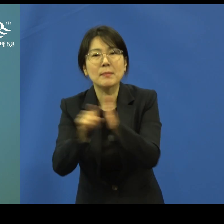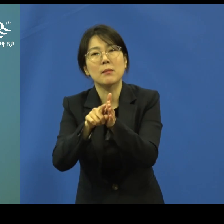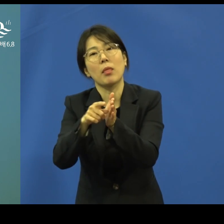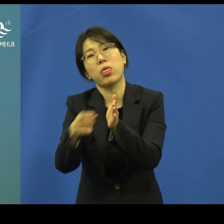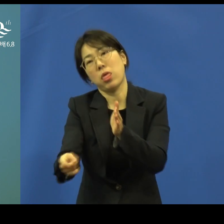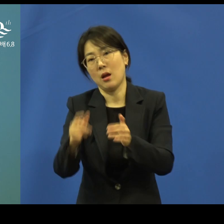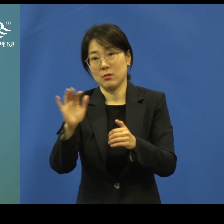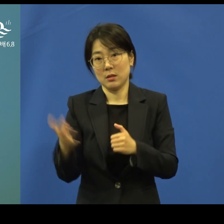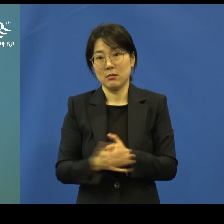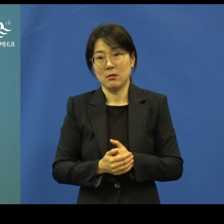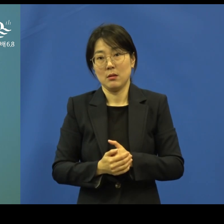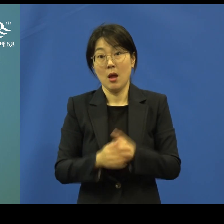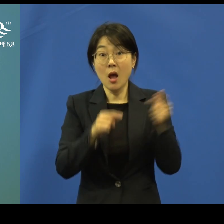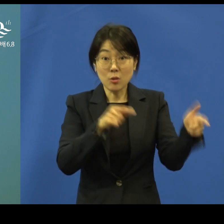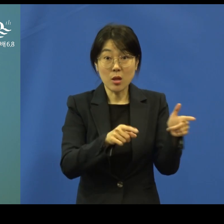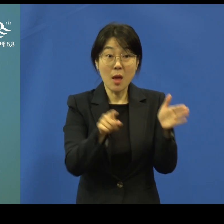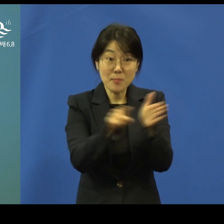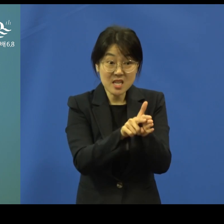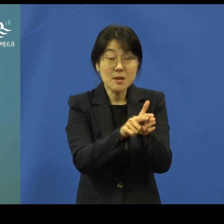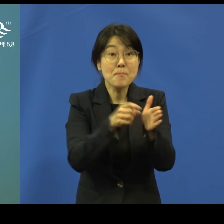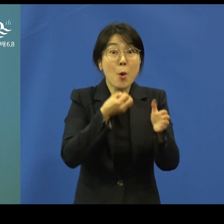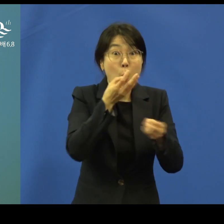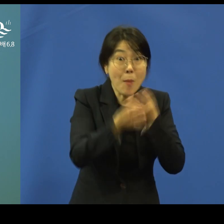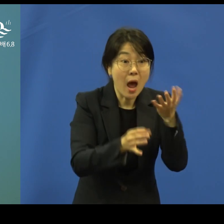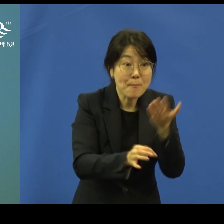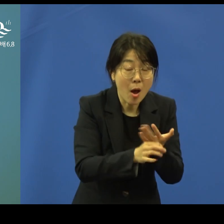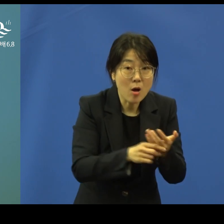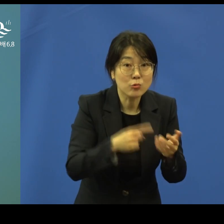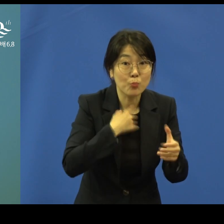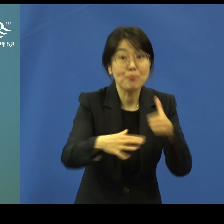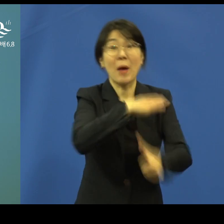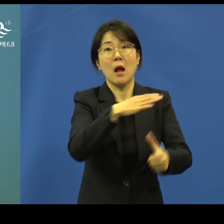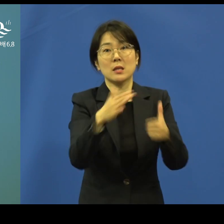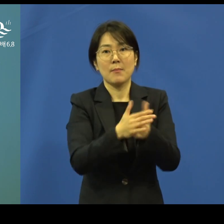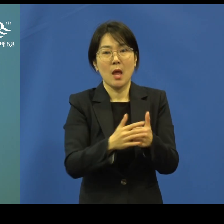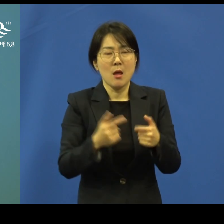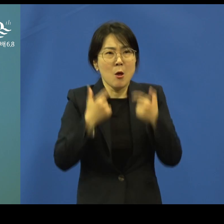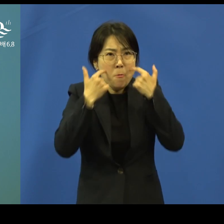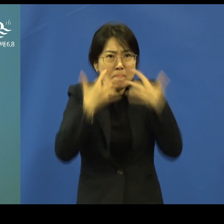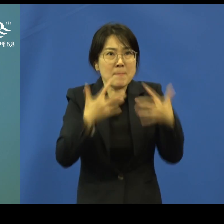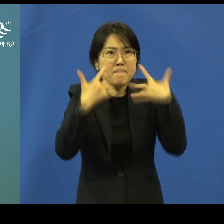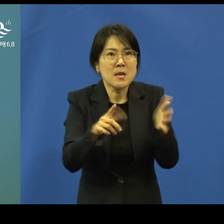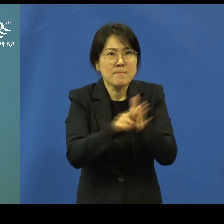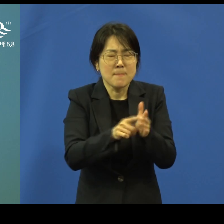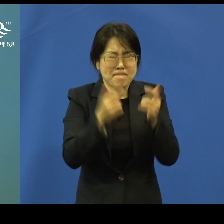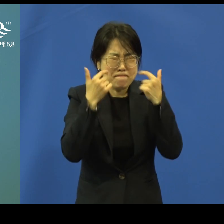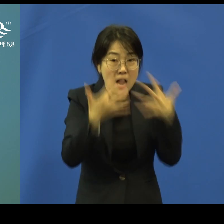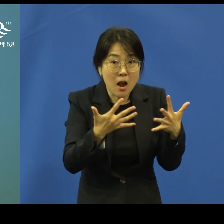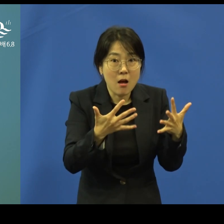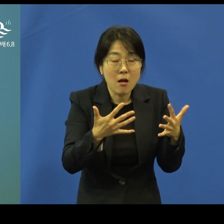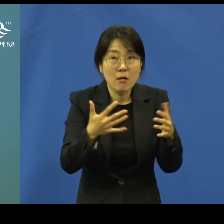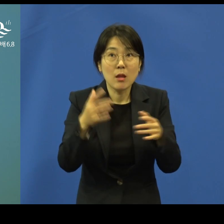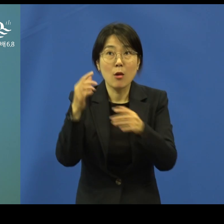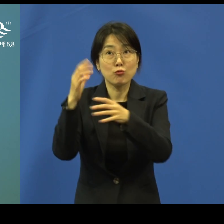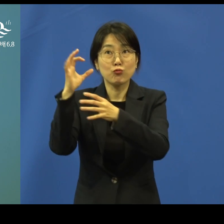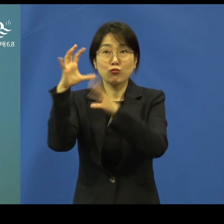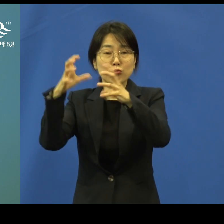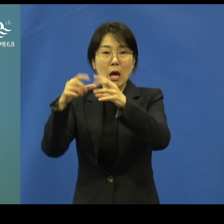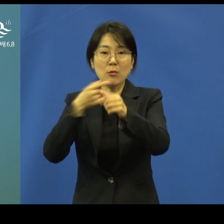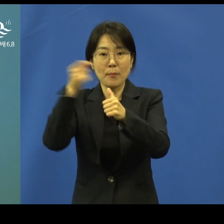오늘 여러분 우리의 신앙을 한번 확인해 볼 필요가 있죠. 이 라오디게아 교회를 보면서 내가 처음 예수를